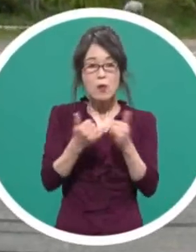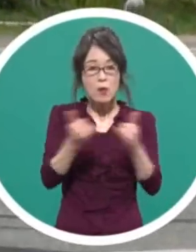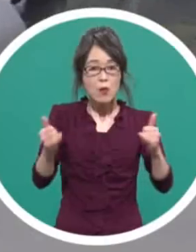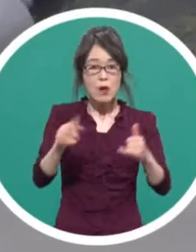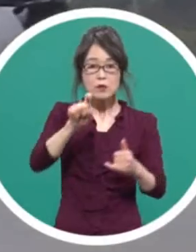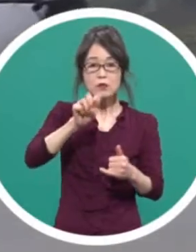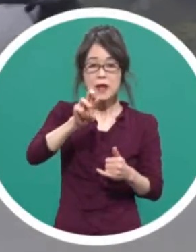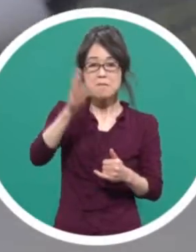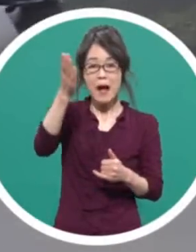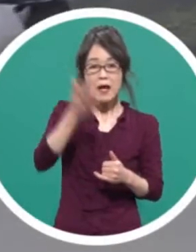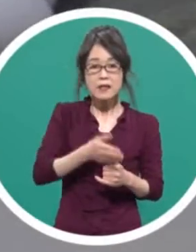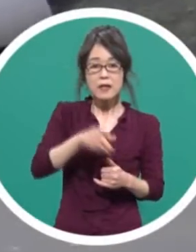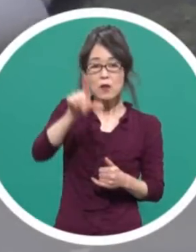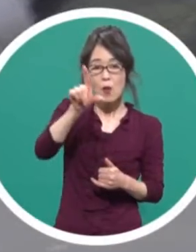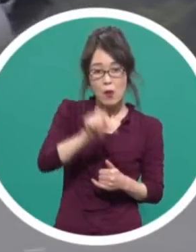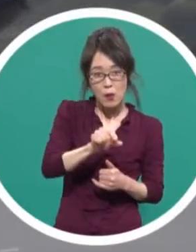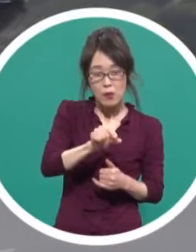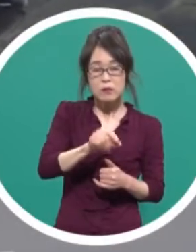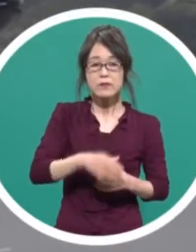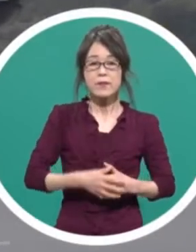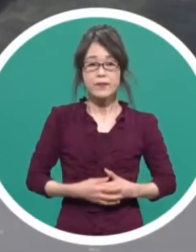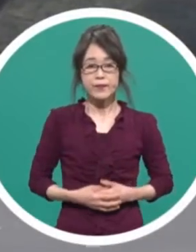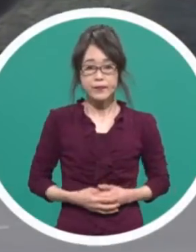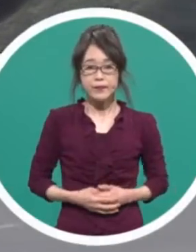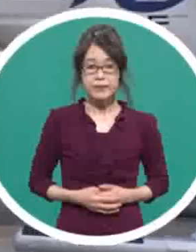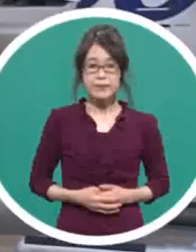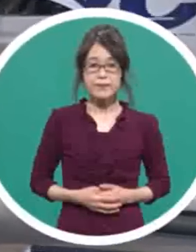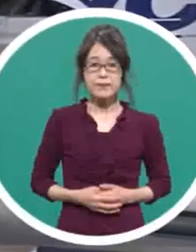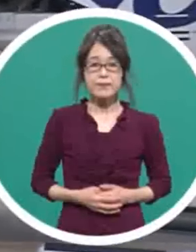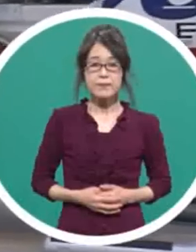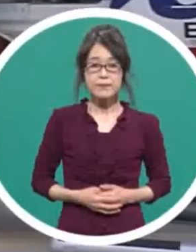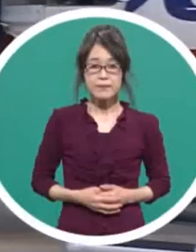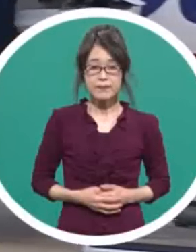は 13% 減少しているんだ。